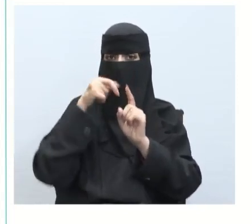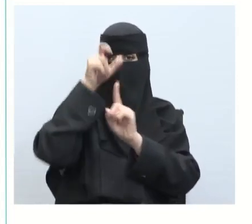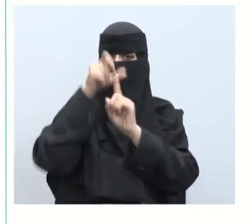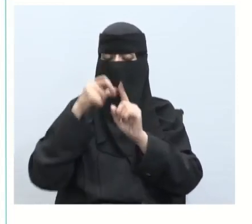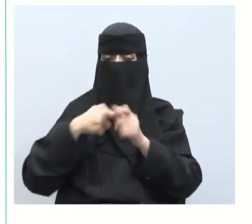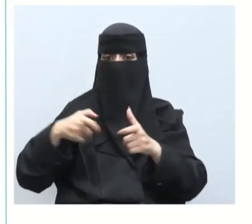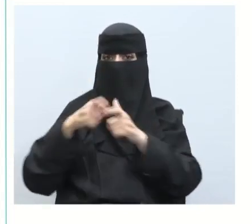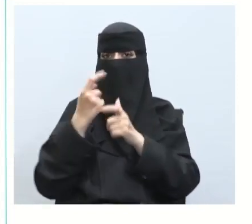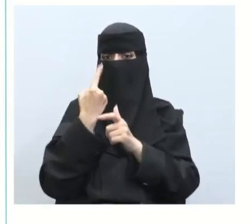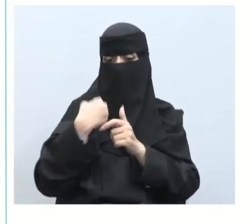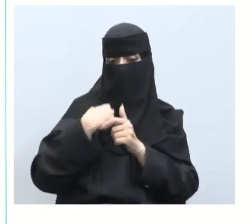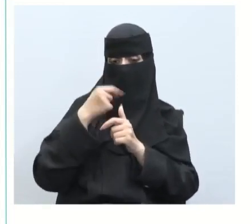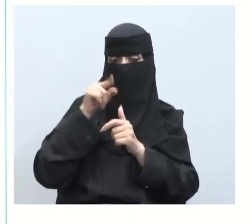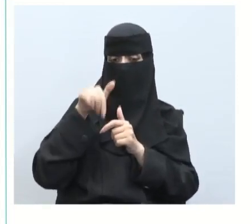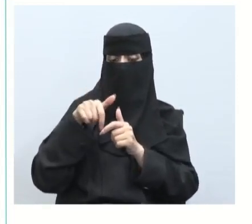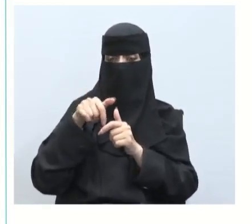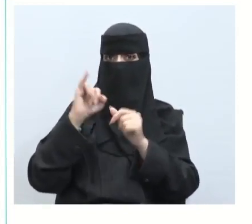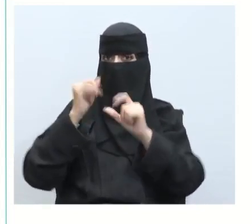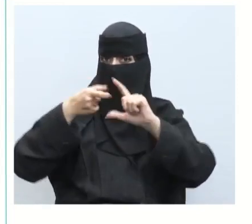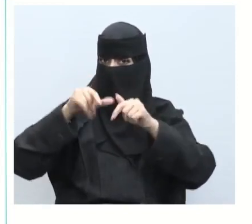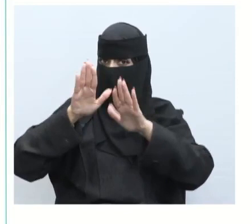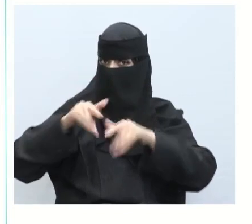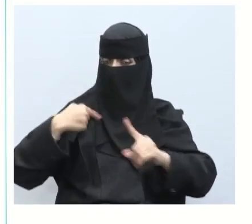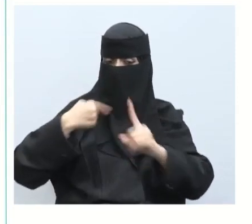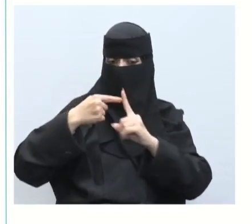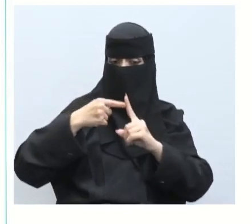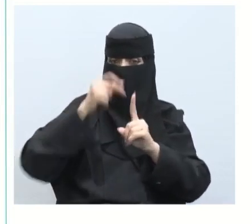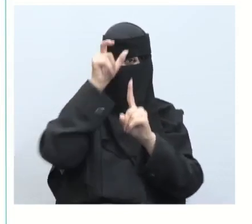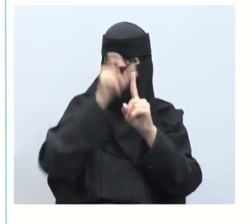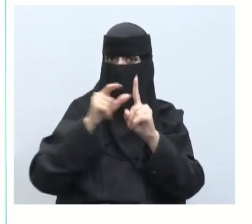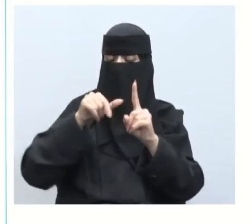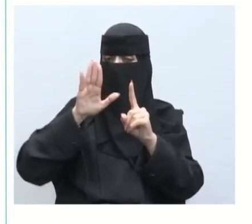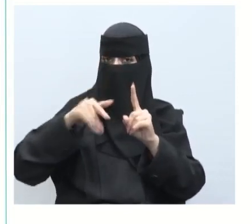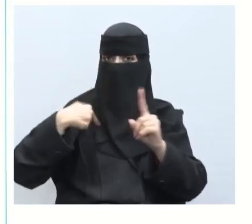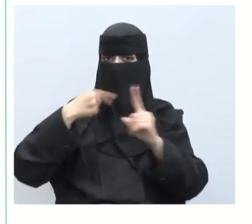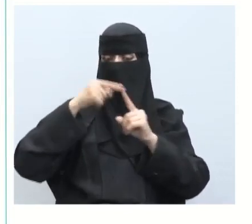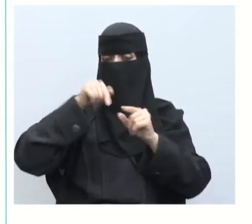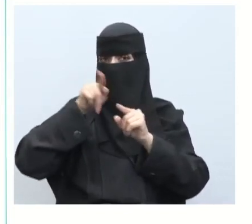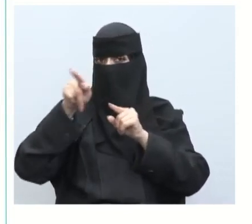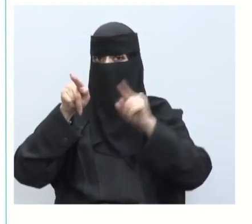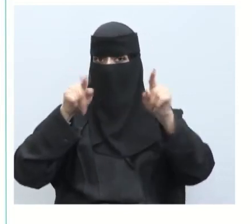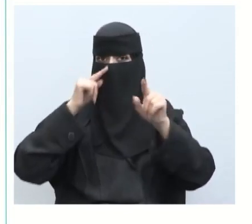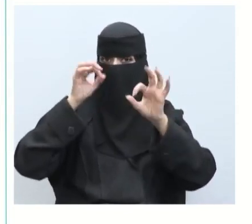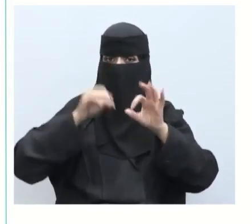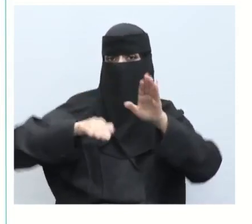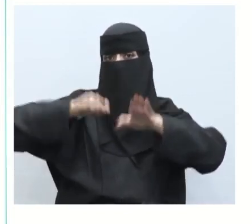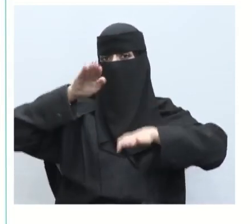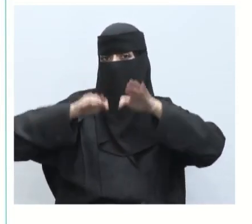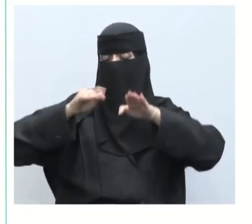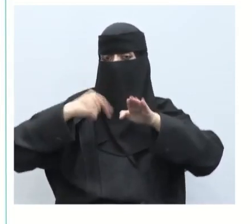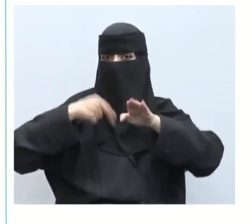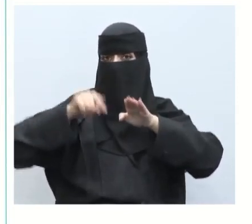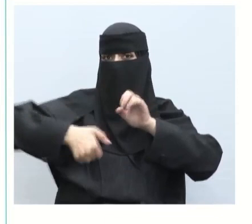والمنظمه لديه هداف والفرد ايضا لديه اداف وكل منهم له مصلحه وبالتالي لابد ان يوازن